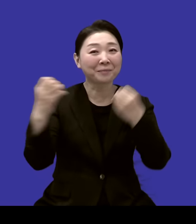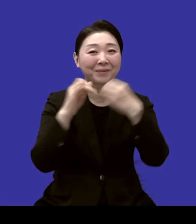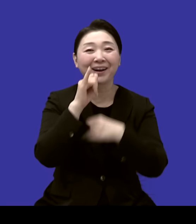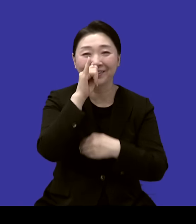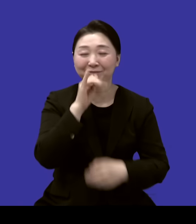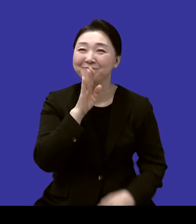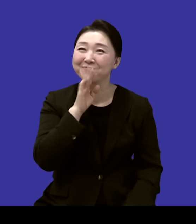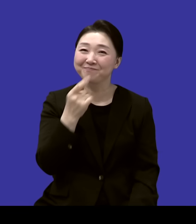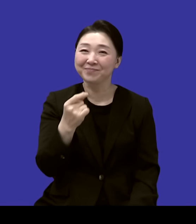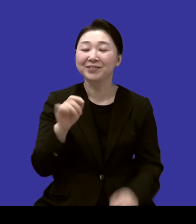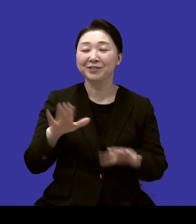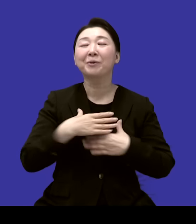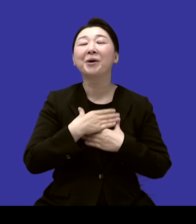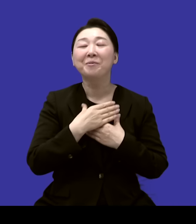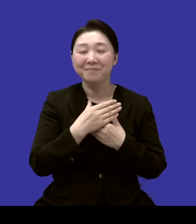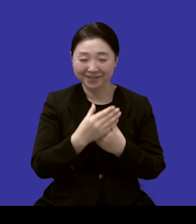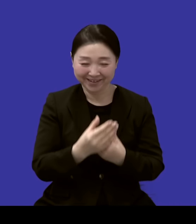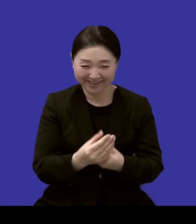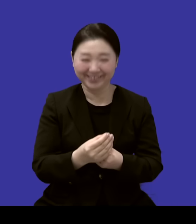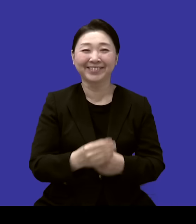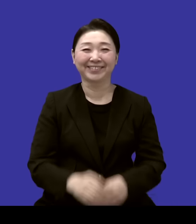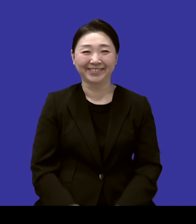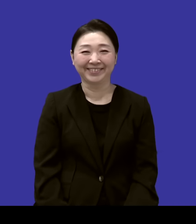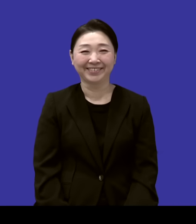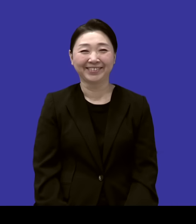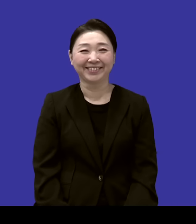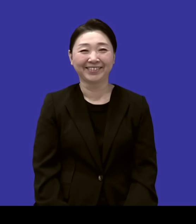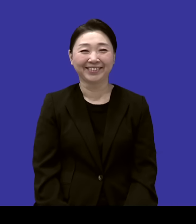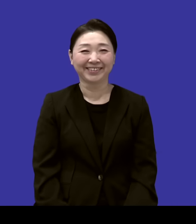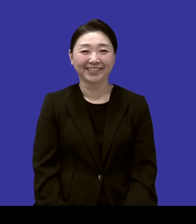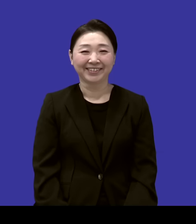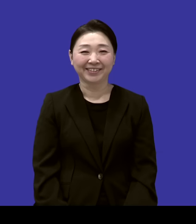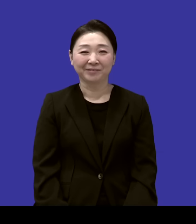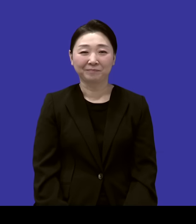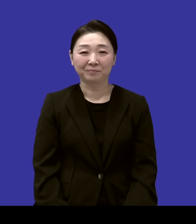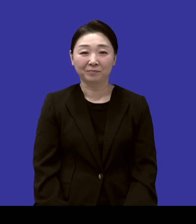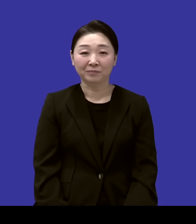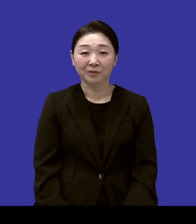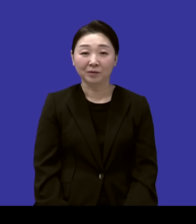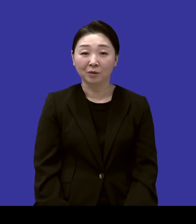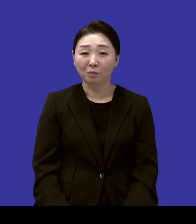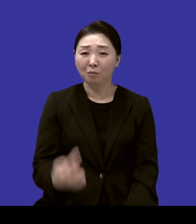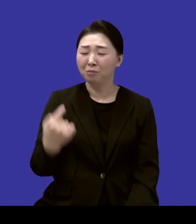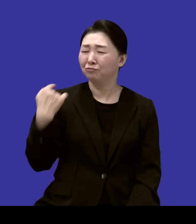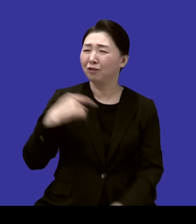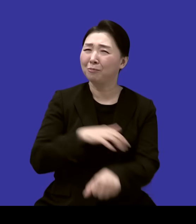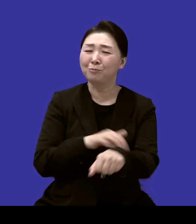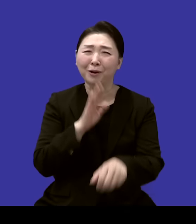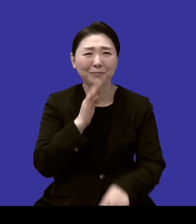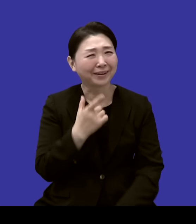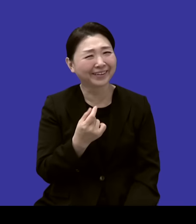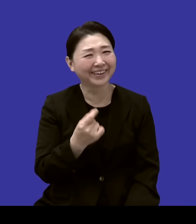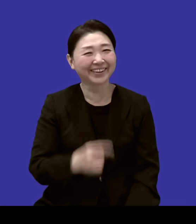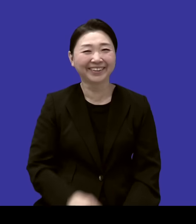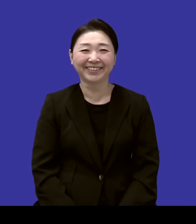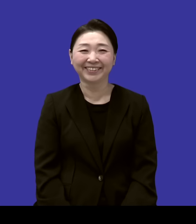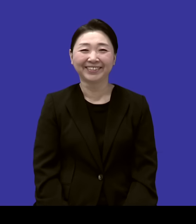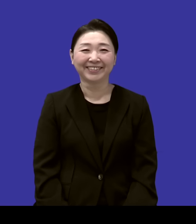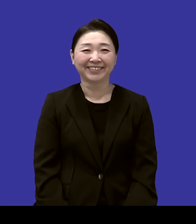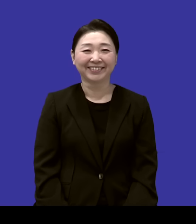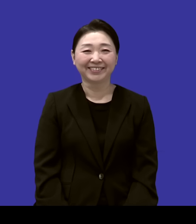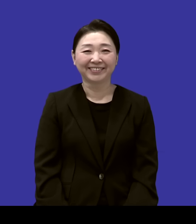네, 맞습니다. 지금 딱 그렇게 편안함이 느껴지고 예, 있습니다. 그죠? 따뜻합니다. 네. 저 뒤가 뭔가 불편하게 하나 봐요.